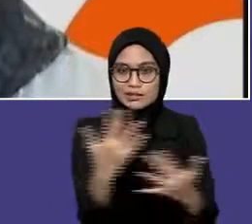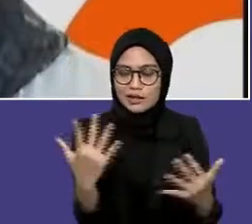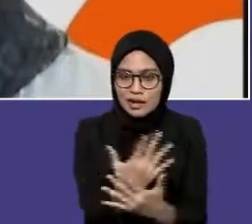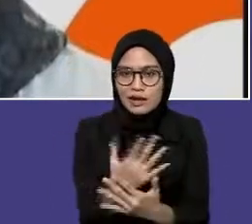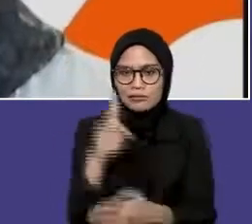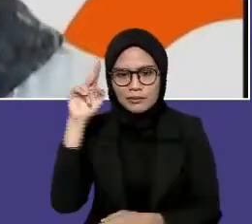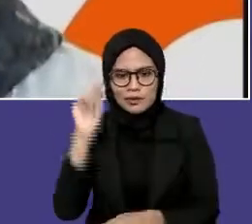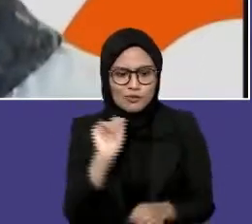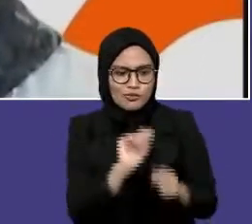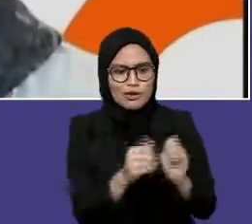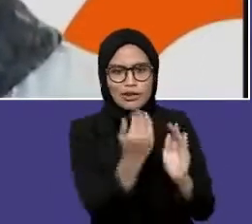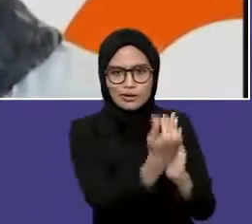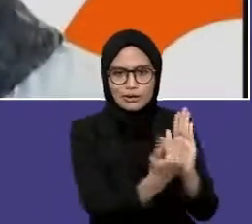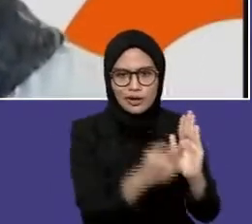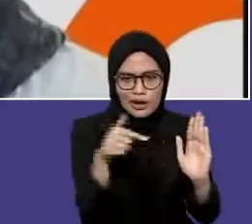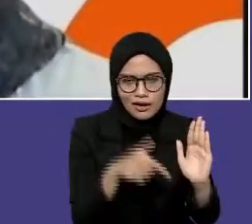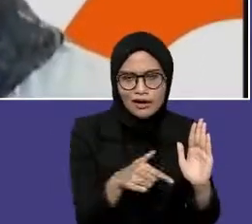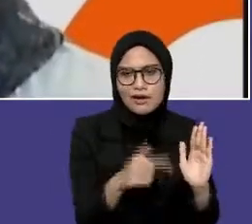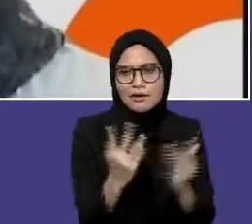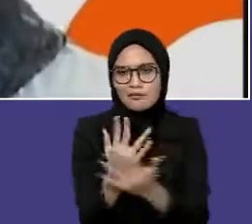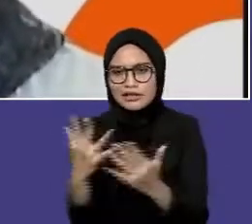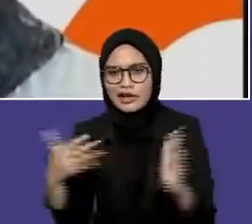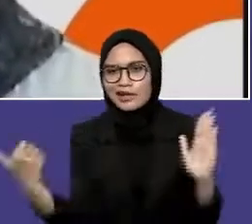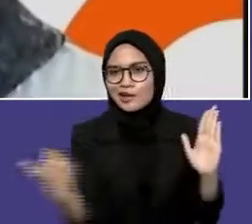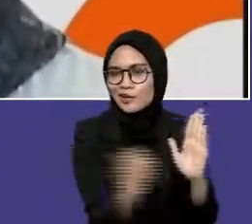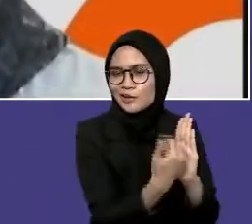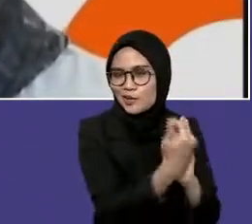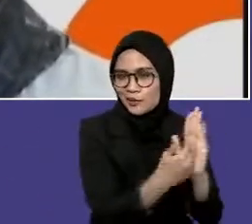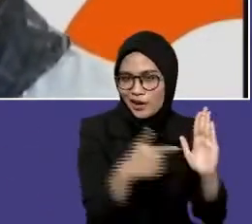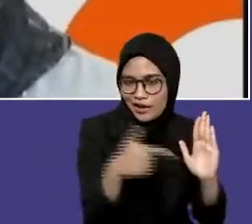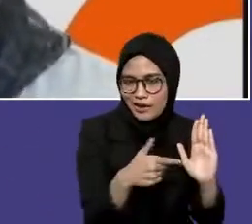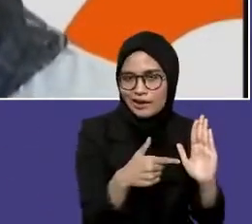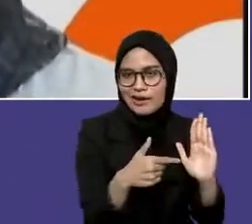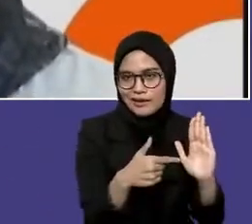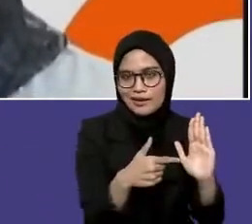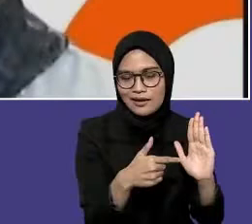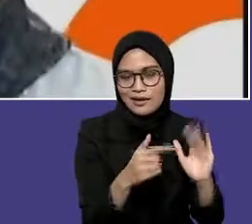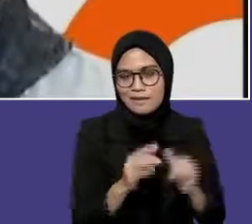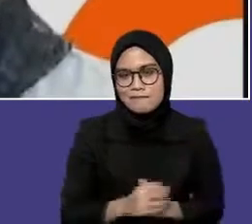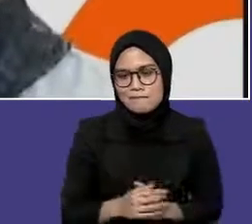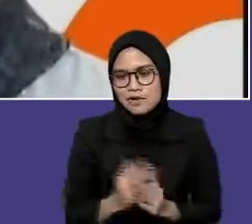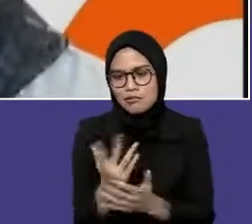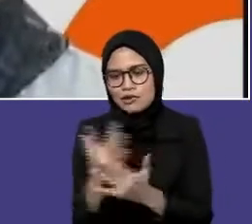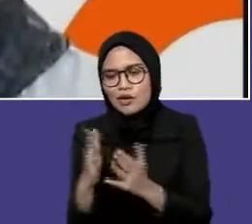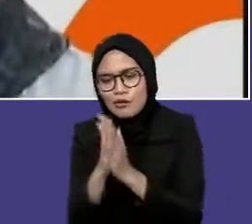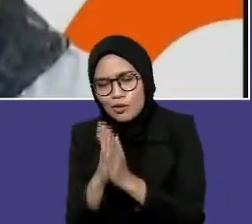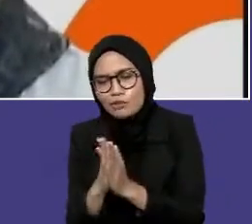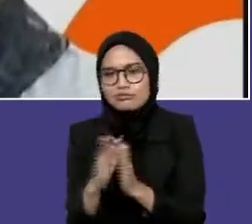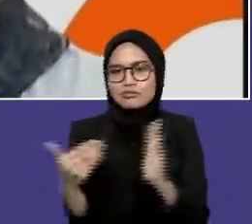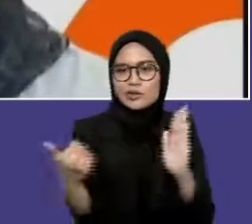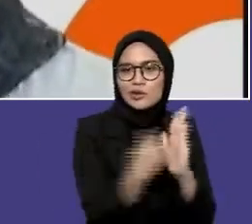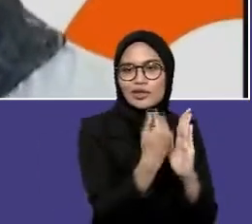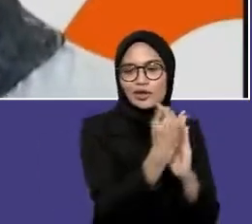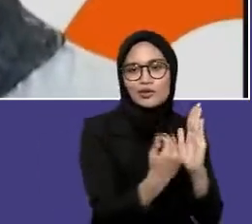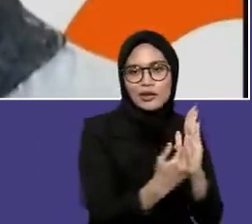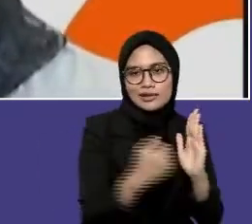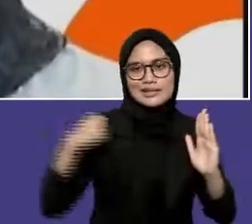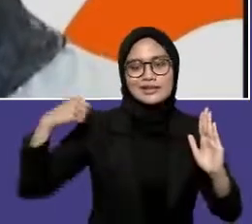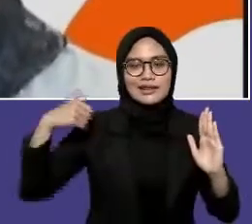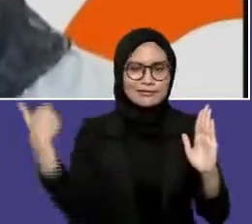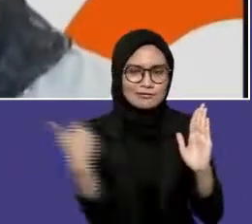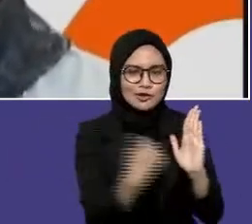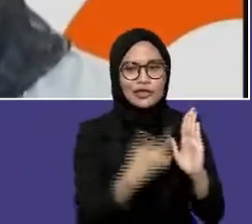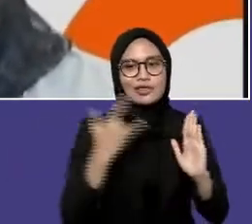regulasi, melakukan pengawasan, dan kami harap juga masyarakat tetap dapat menerapkan protokol kesehatan dengan ketat